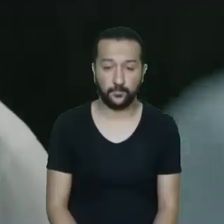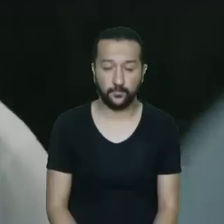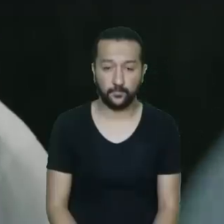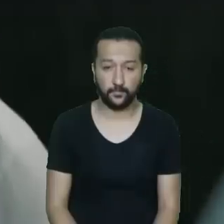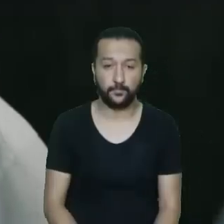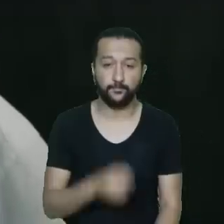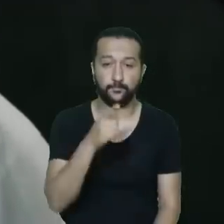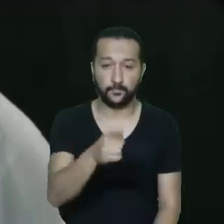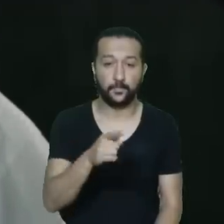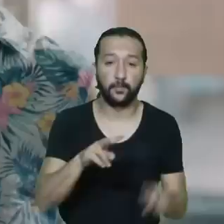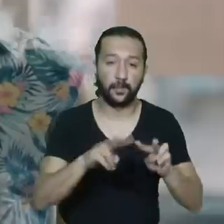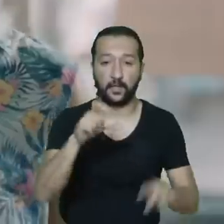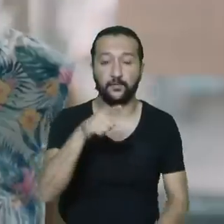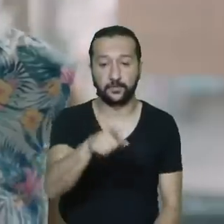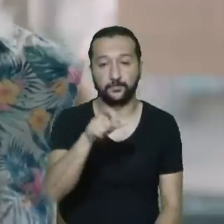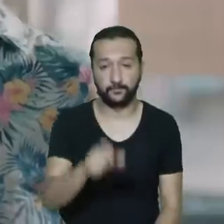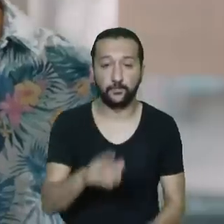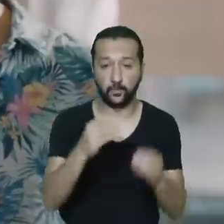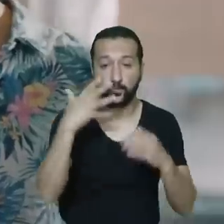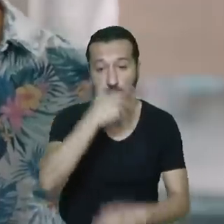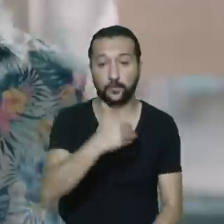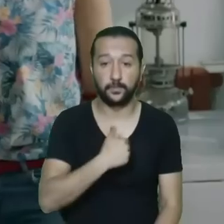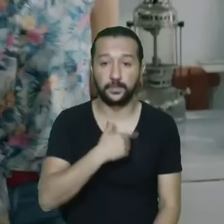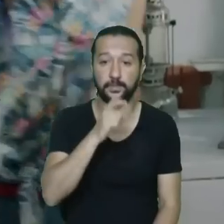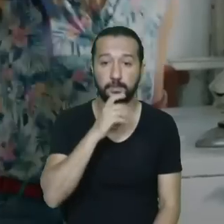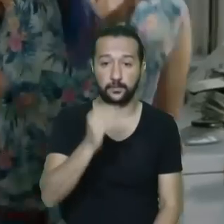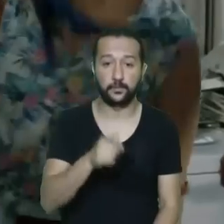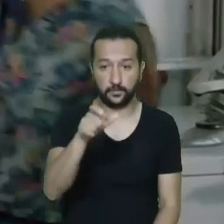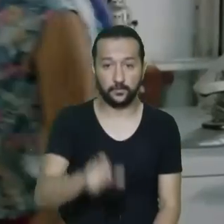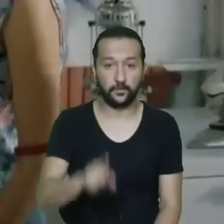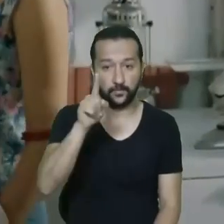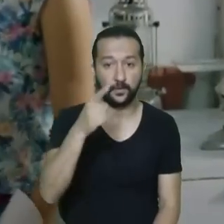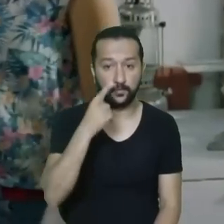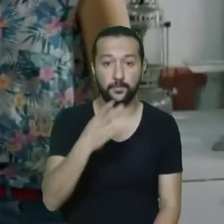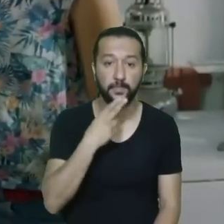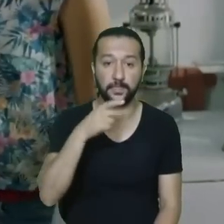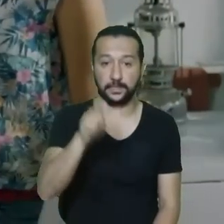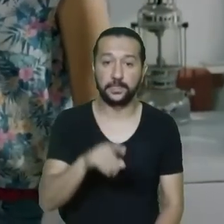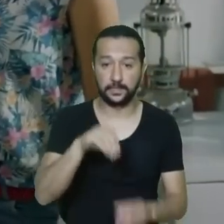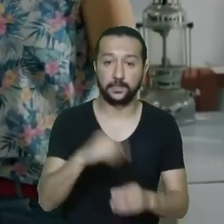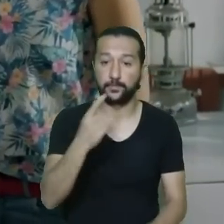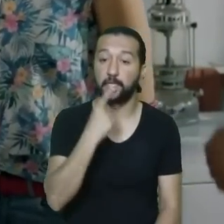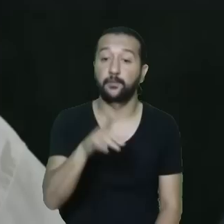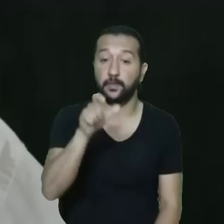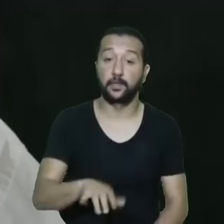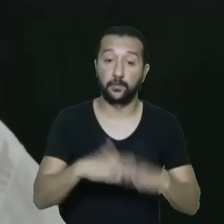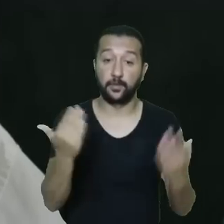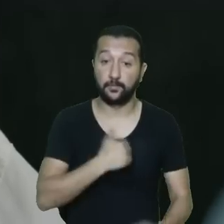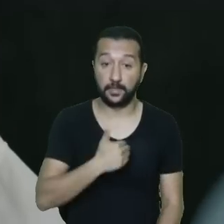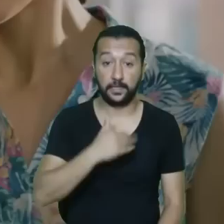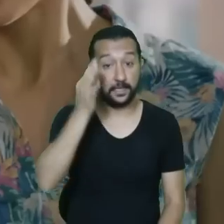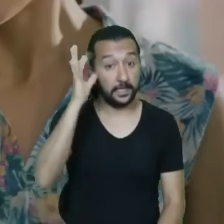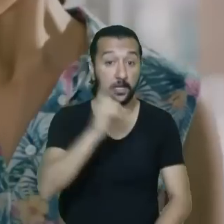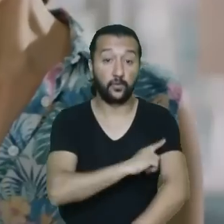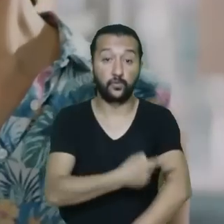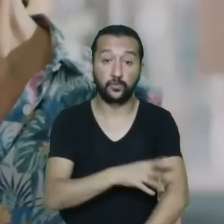Entschuldigung, MacGyver. Çok utandım ben. Kolunu tuttu. Vallahi bayansın diye bir şey demedim emme. Bende deli